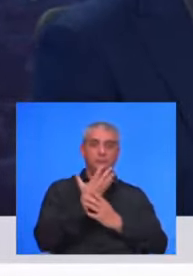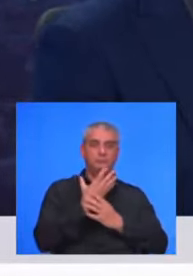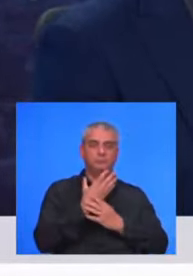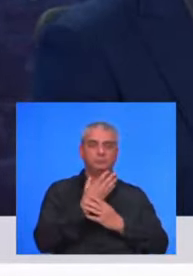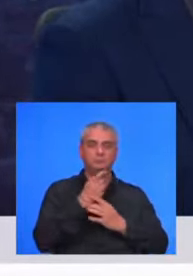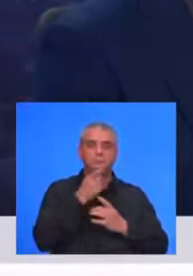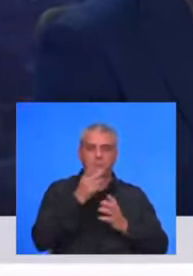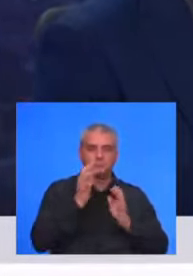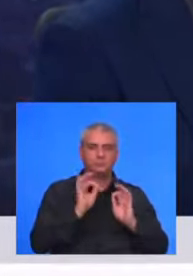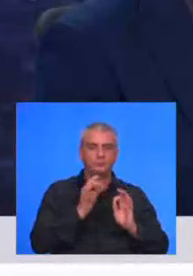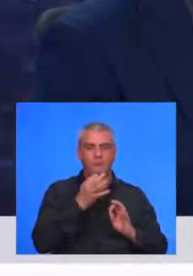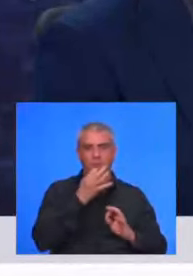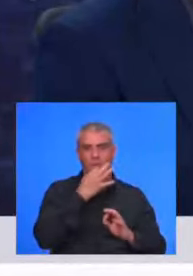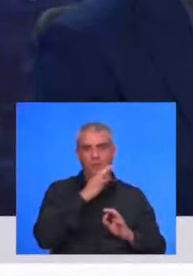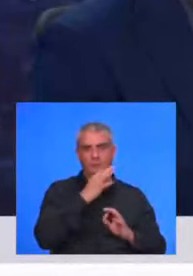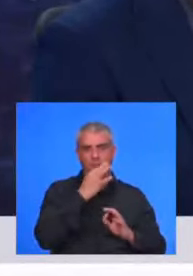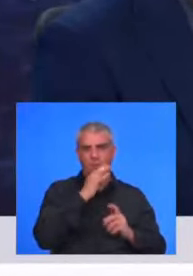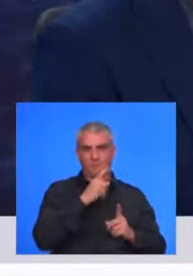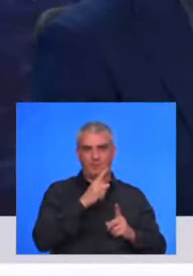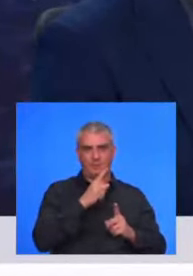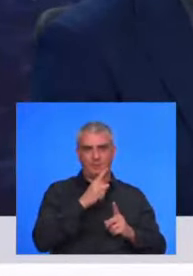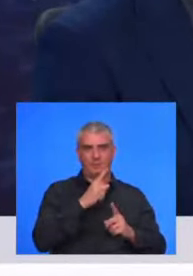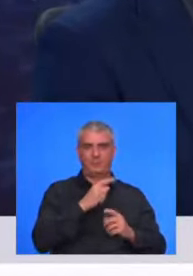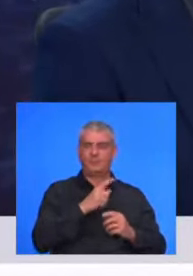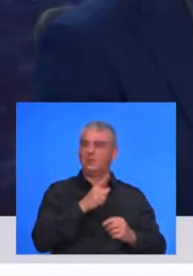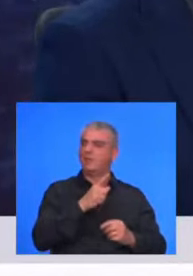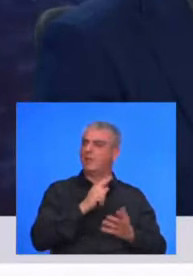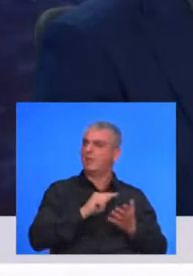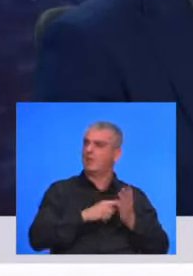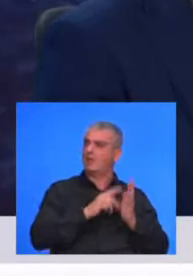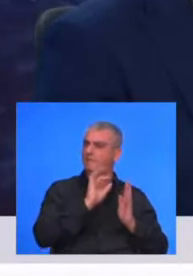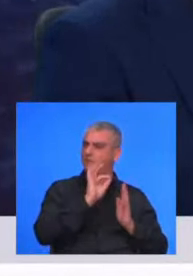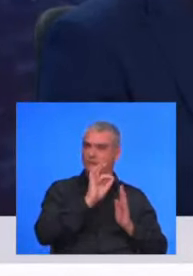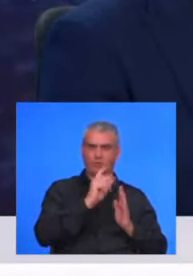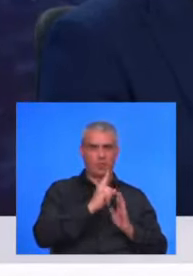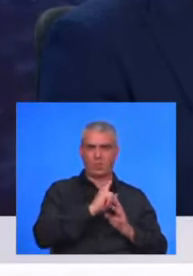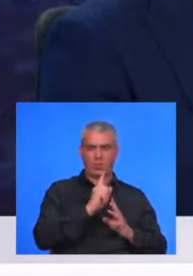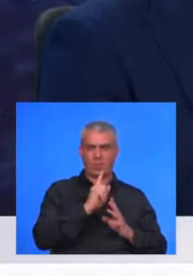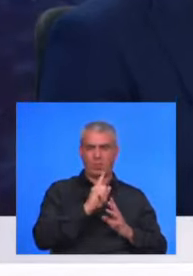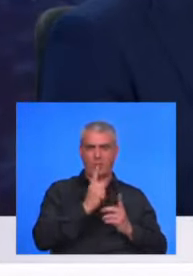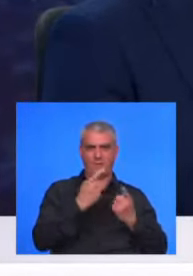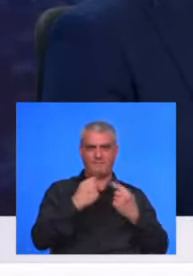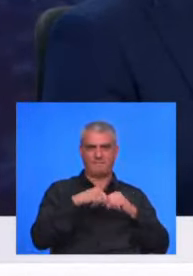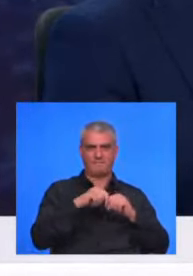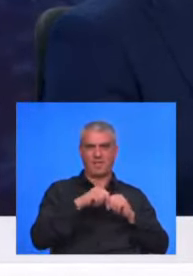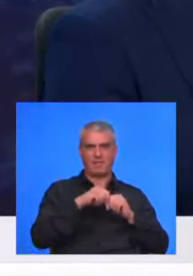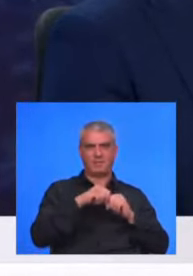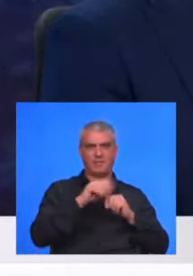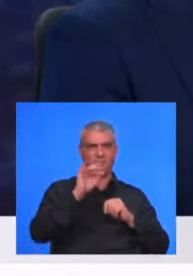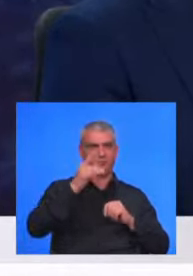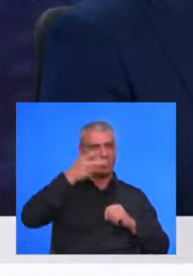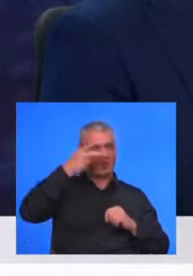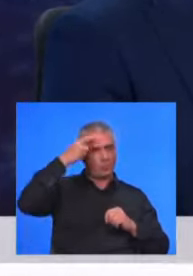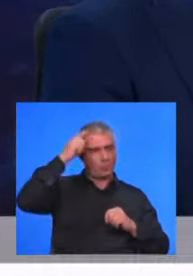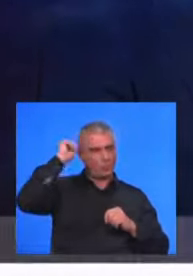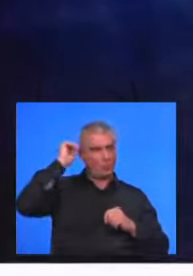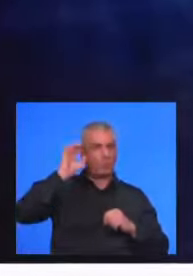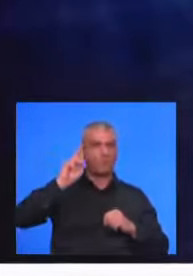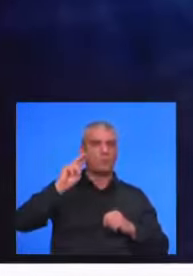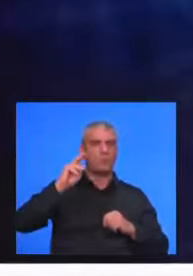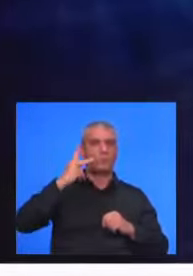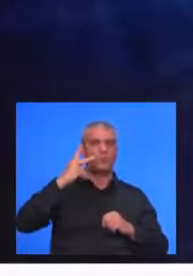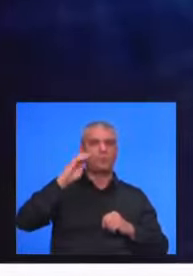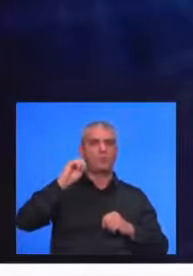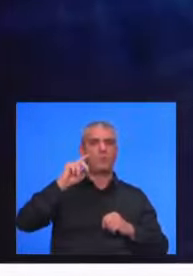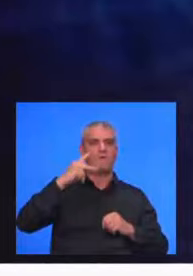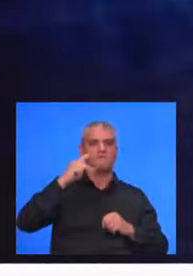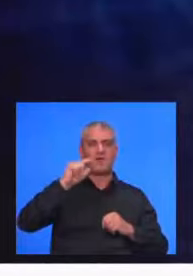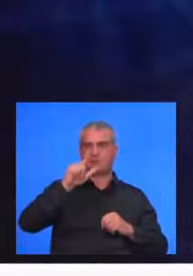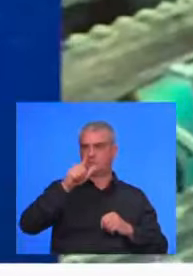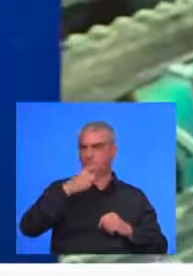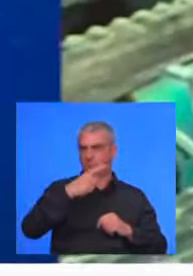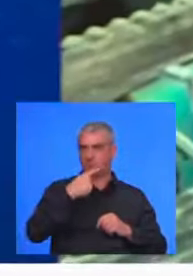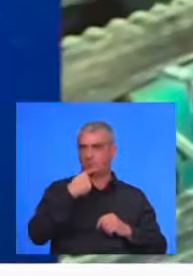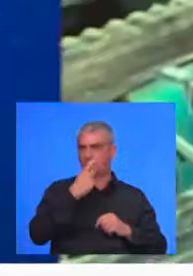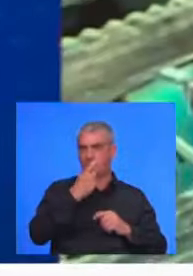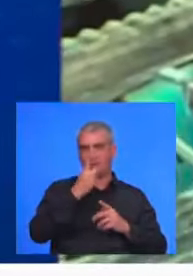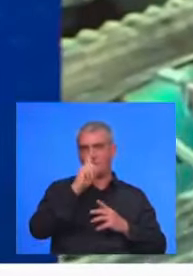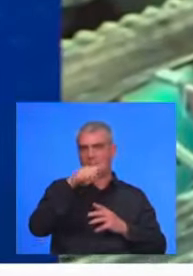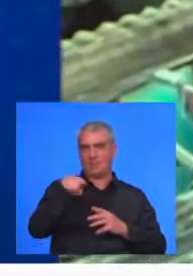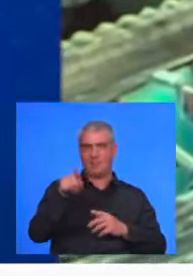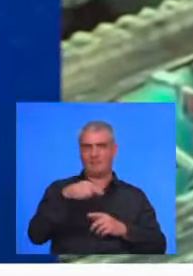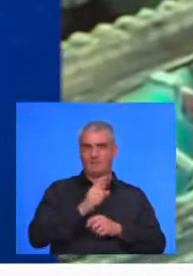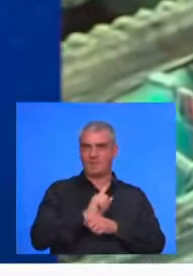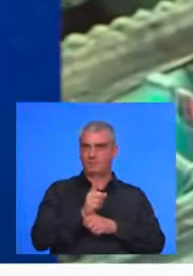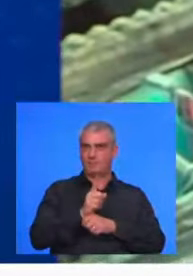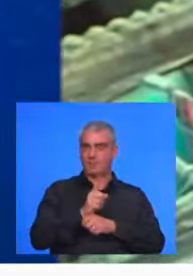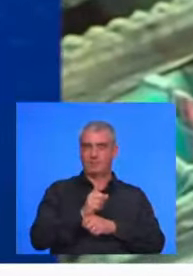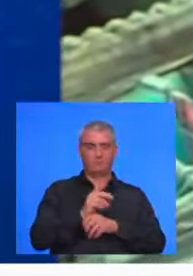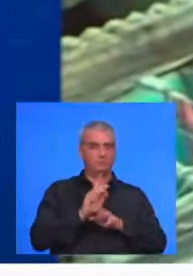כדי לשפר את הכוחות בשטח. אז לא, הכוונה שלו זה לא לוועדת מופז, יש... ששר הביטחון גלנט טוען שהוא אמר לו לבטל אותה מיד.